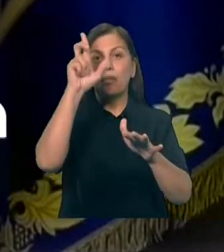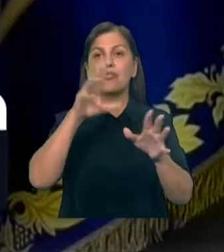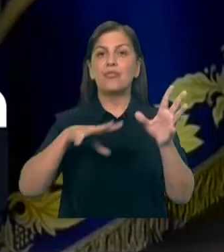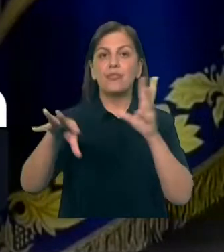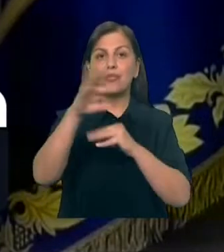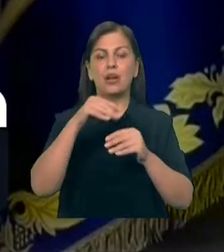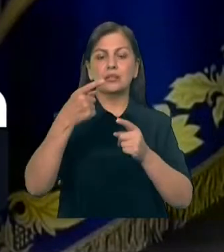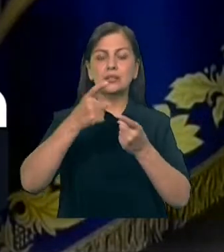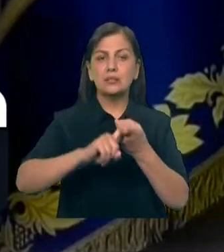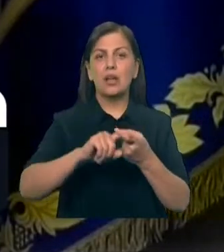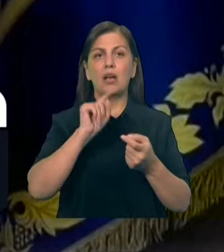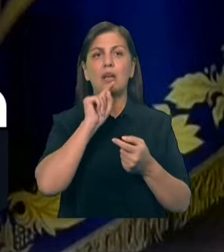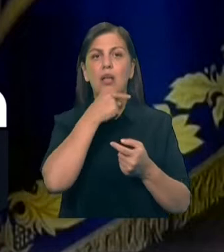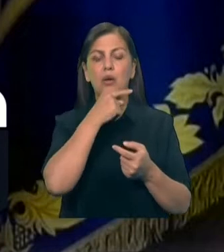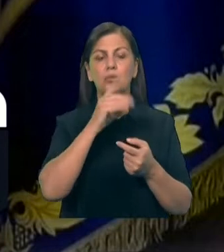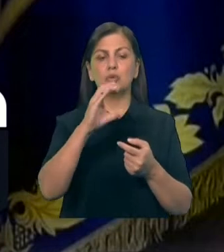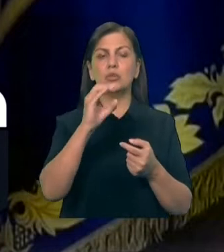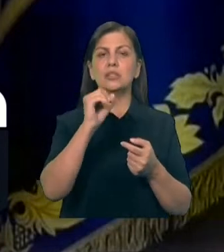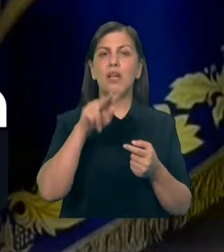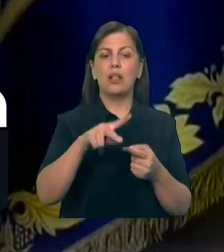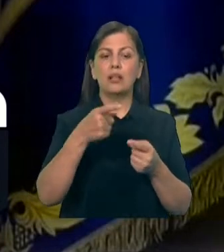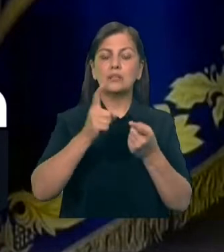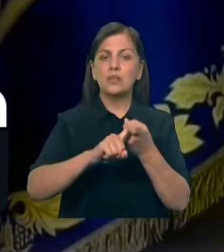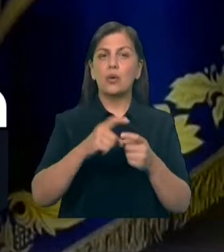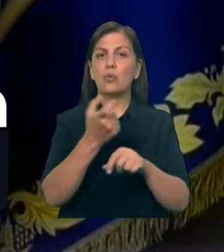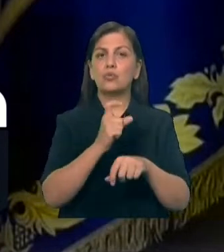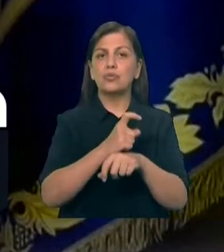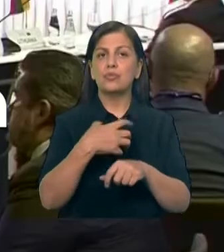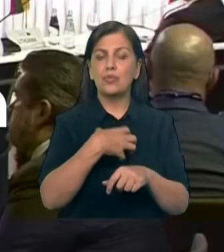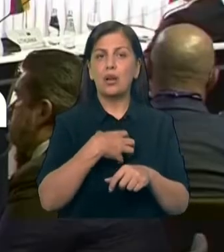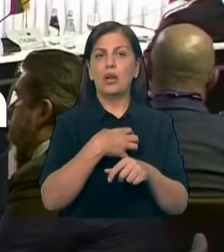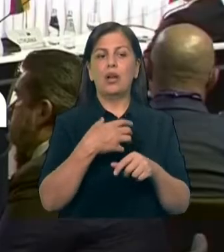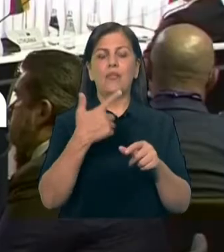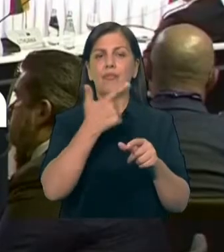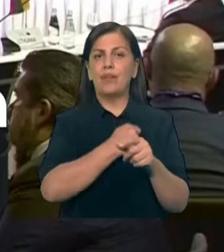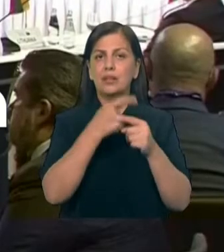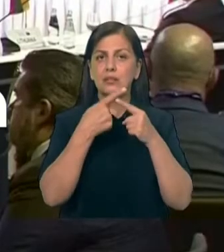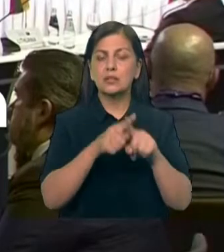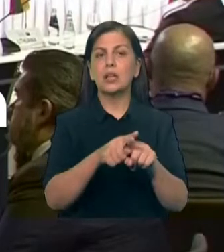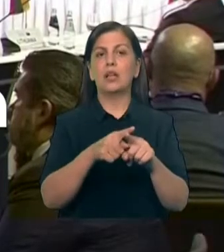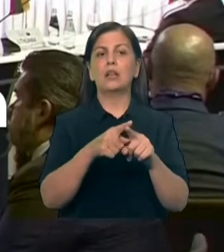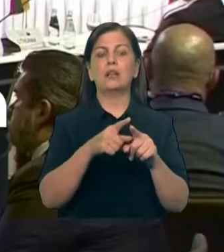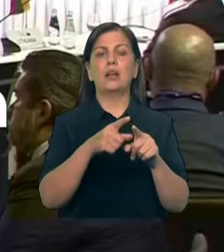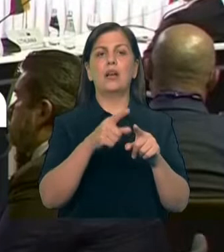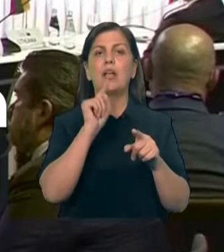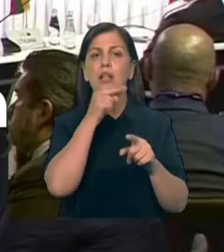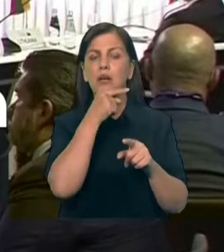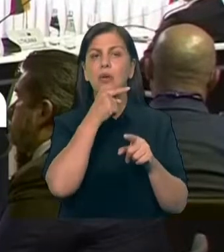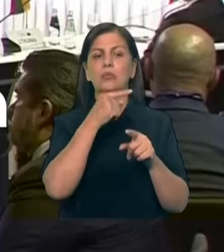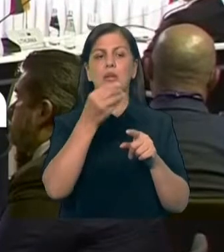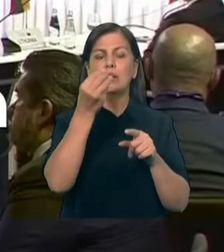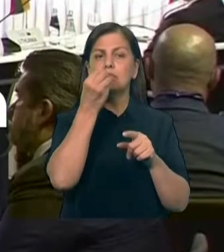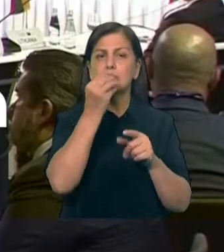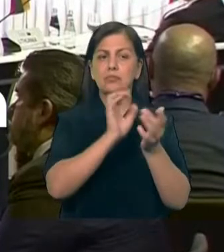əlaqələrini, infrastruktur potensialını görə bilək. Silahların, yanacağın tədarükü, vacib nəqliyyat yollarının saxlanması, ərzaq ixracı